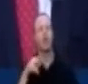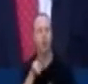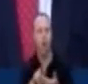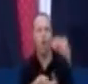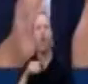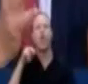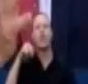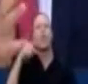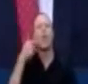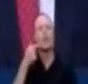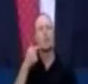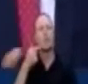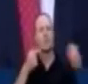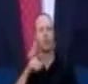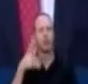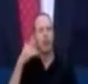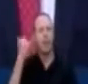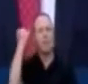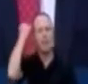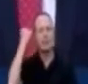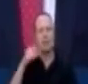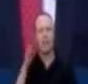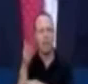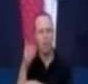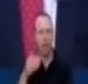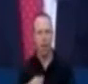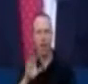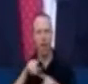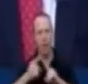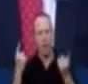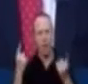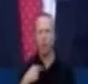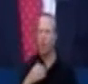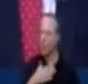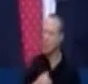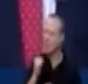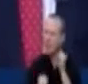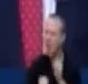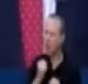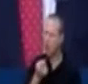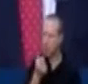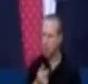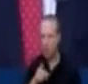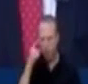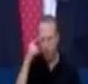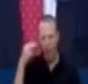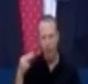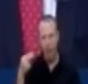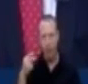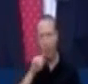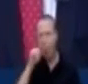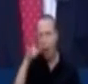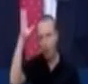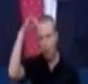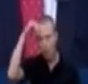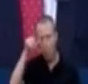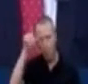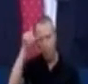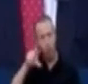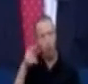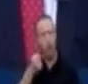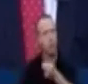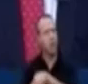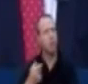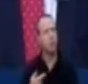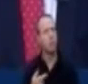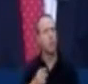המדינה, גם אחרים. אני רוצה קצת, אני רוצה רגע קצת להקשות. אתה יודע, הני, אולי, אתה יודע, טראמפ הוא איש עסקים. אולי